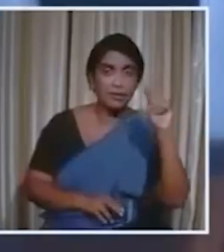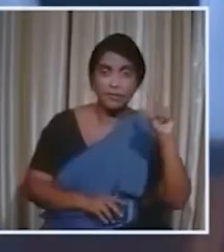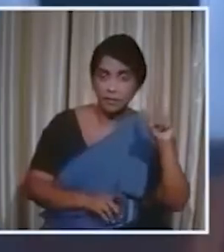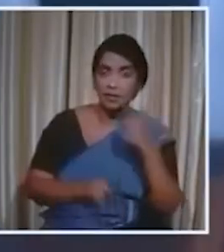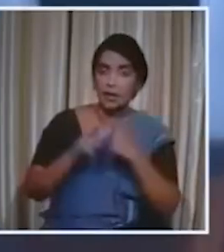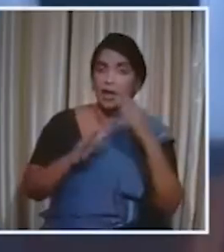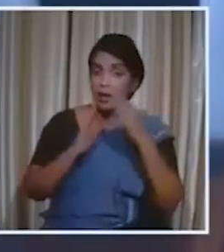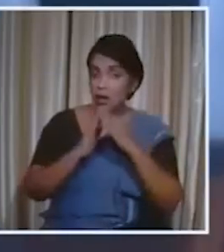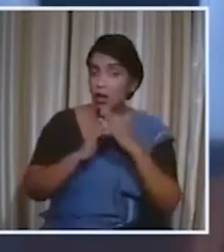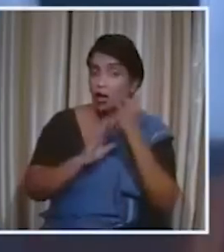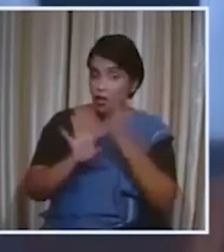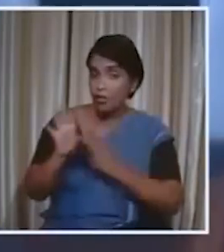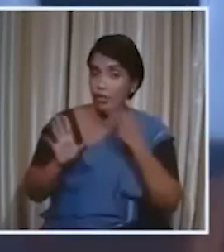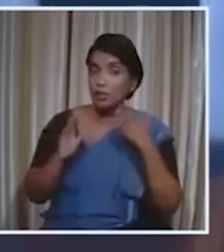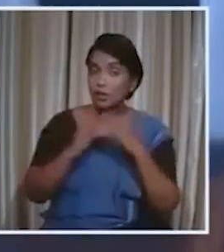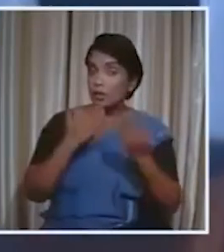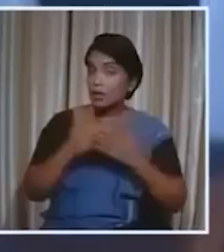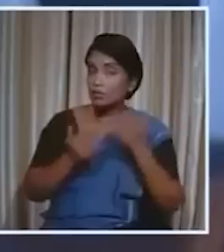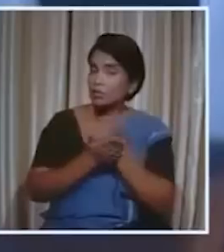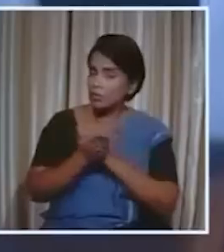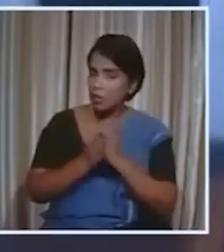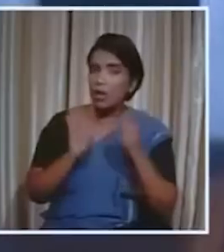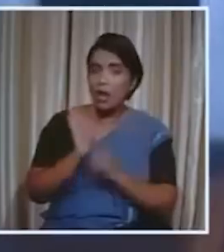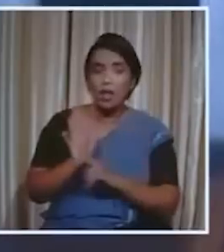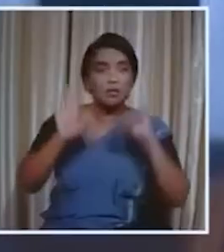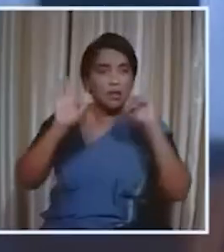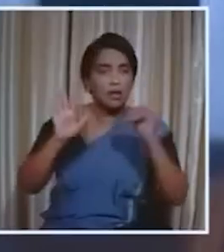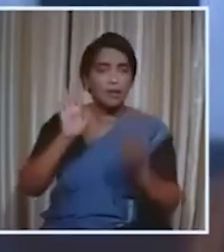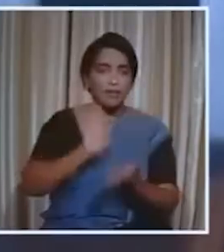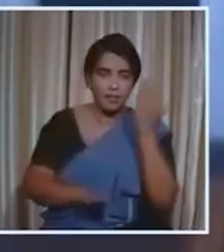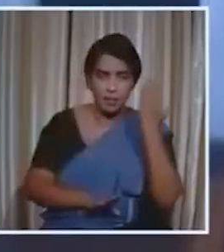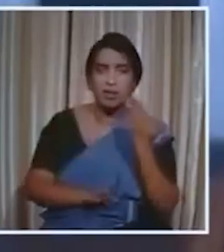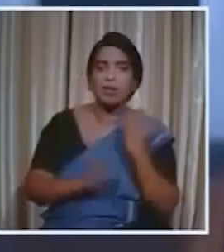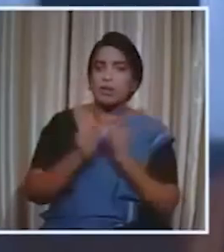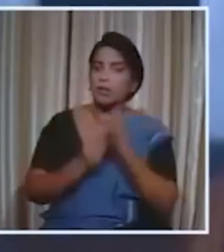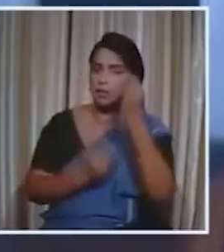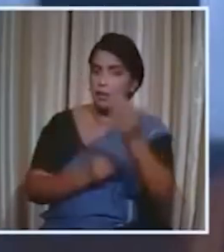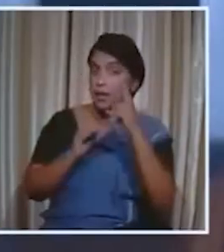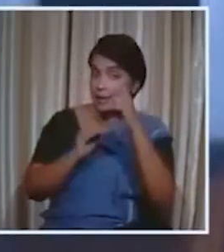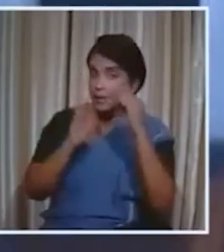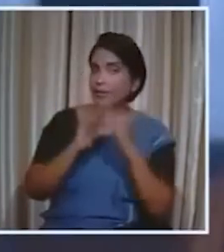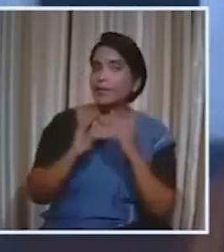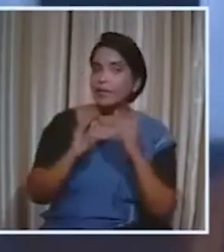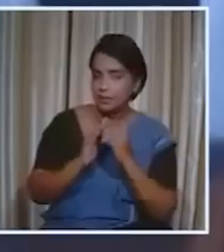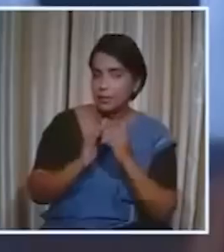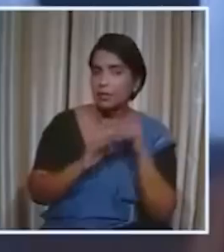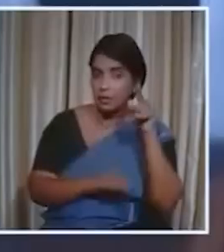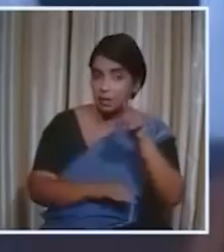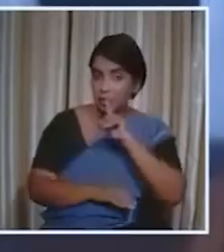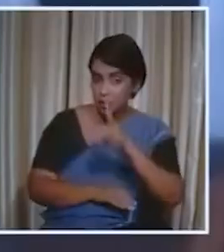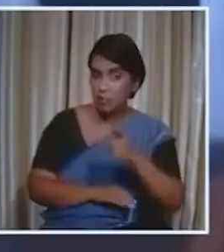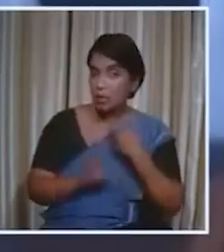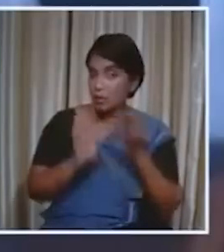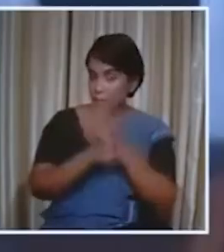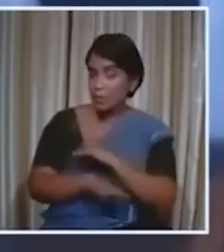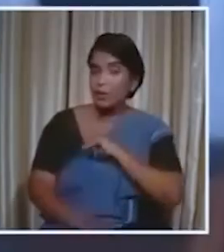අවුරුදු දෙකේ විතරක් අපි හදපු සියලු ගෙවල් වලට ලක්ෂ 6ට වඩා වැඩි මුදලක් අපි ලබා දීලා තියෙන එක ගේකට ඒ වගේම ඔබතුමාට මම එදා